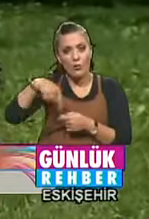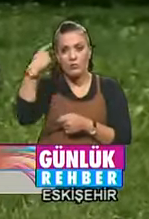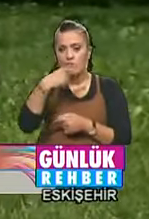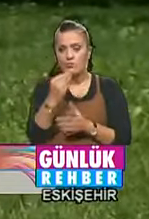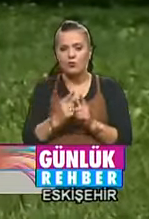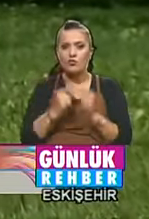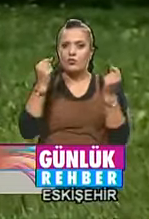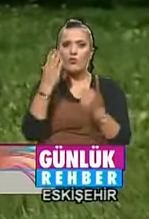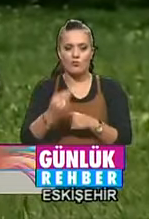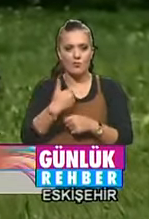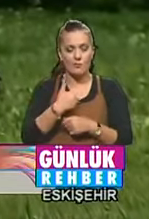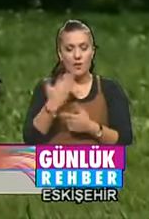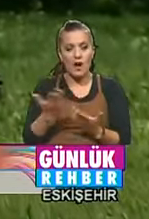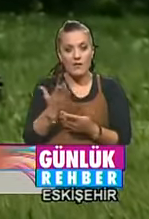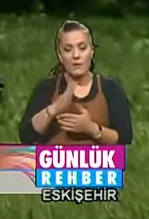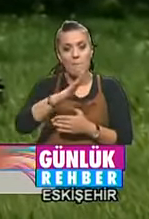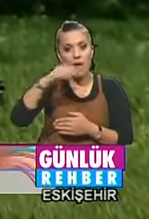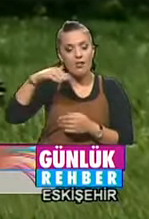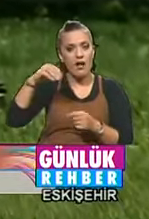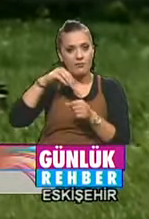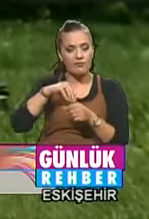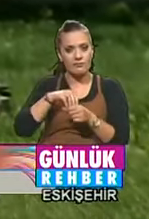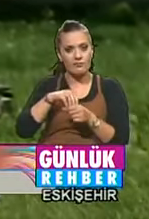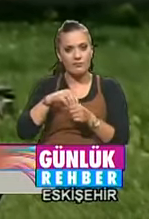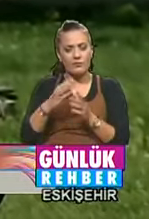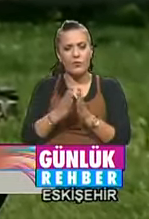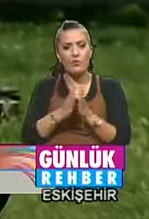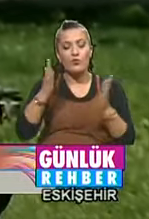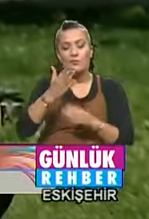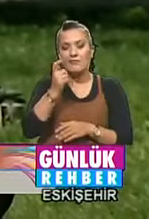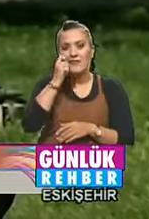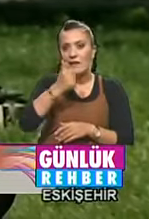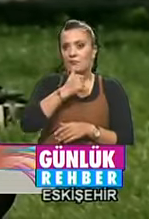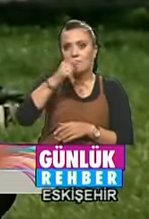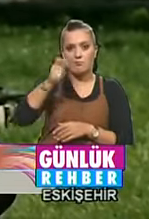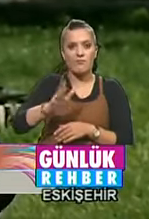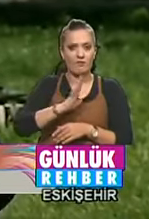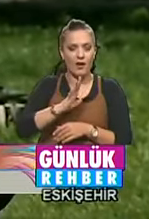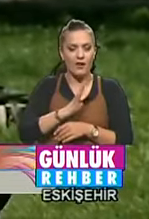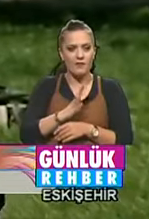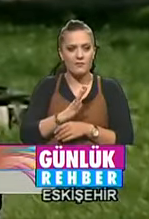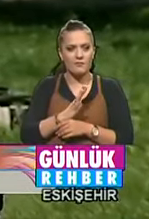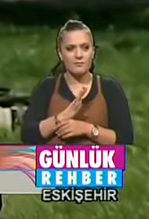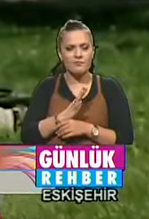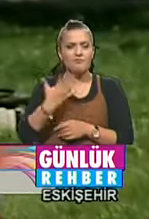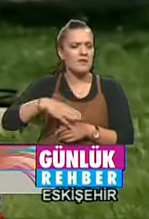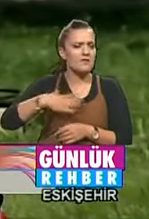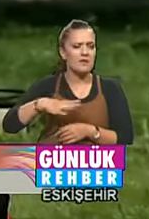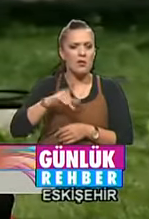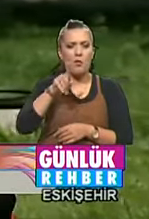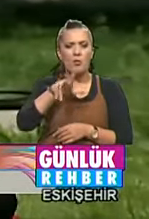çok mutlu oluyorum. Hatta Balkanlarda da büyük mutasavvıflar vardı. İster